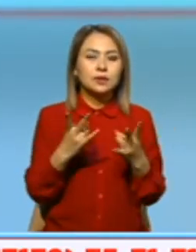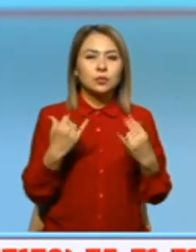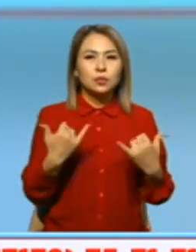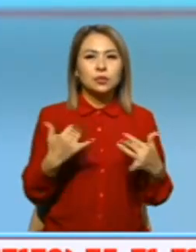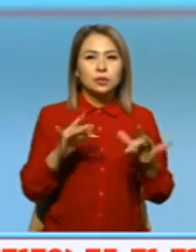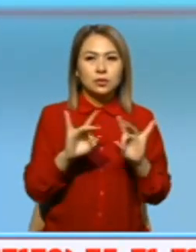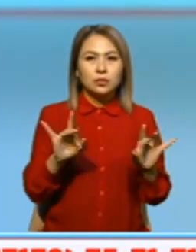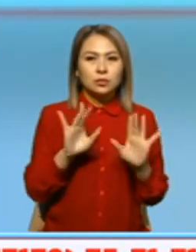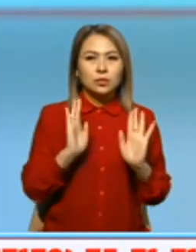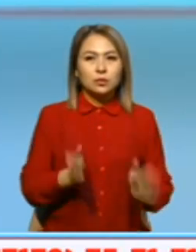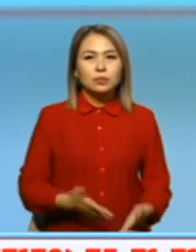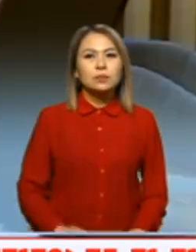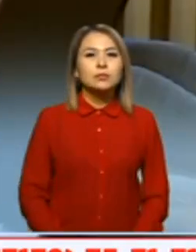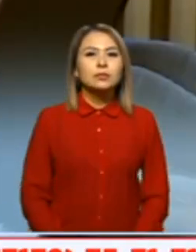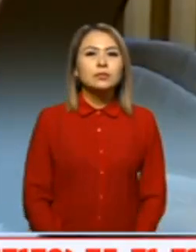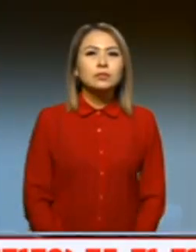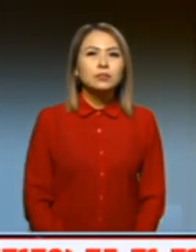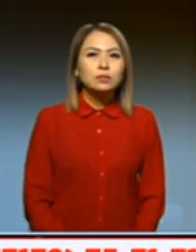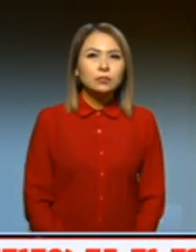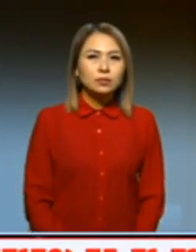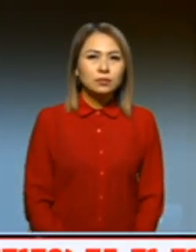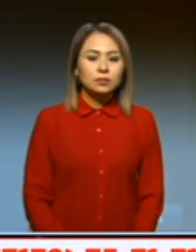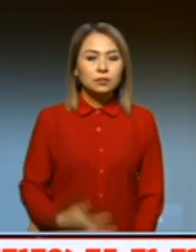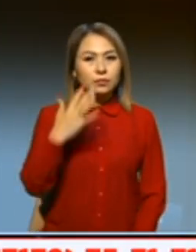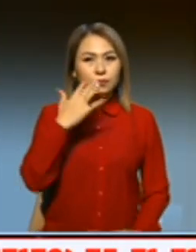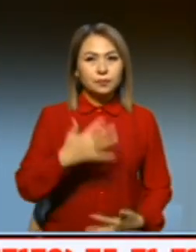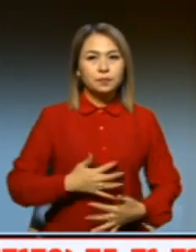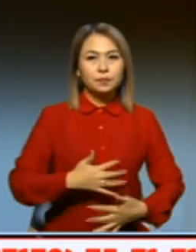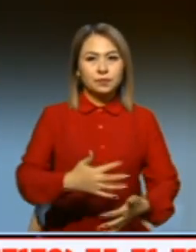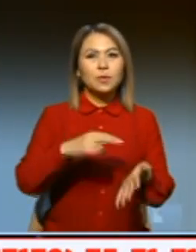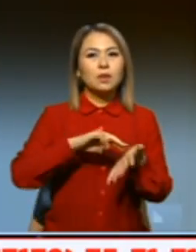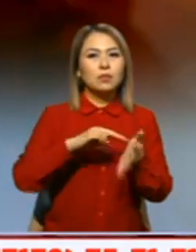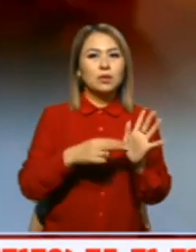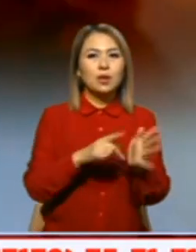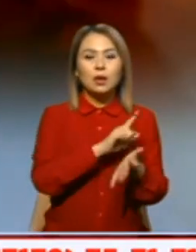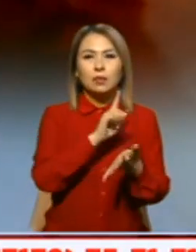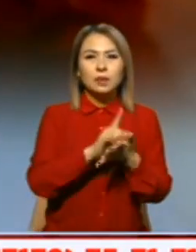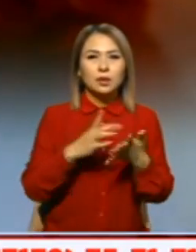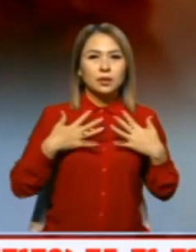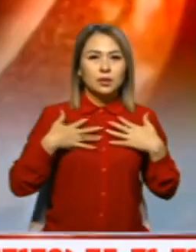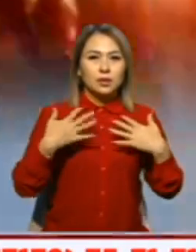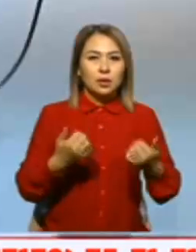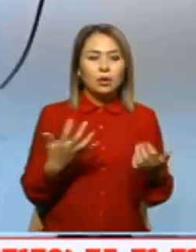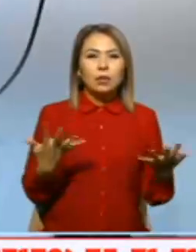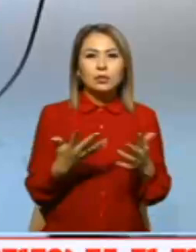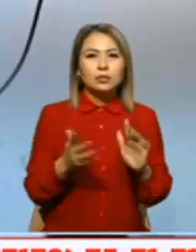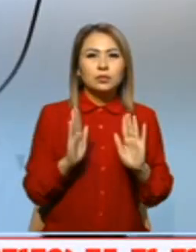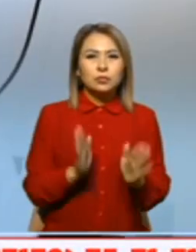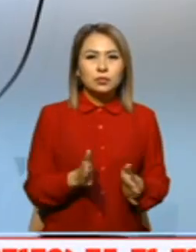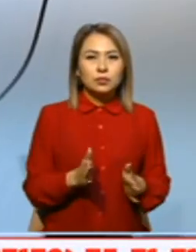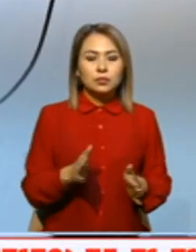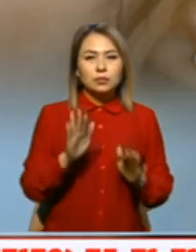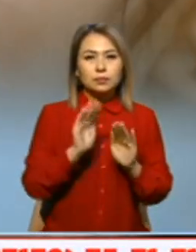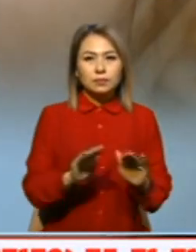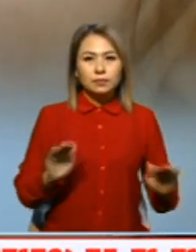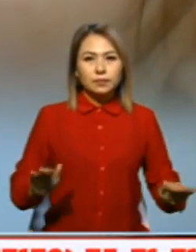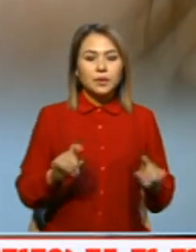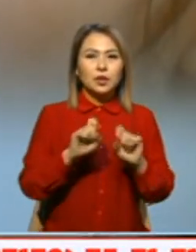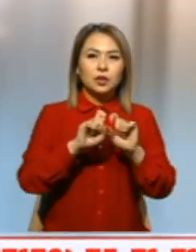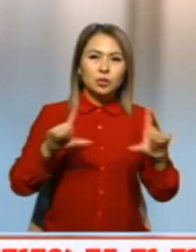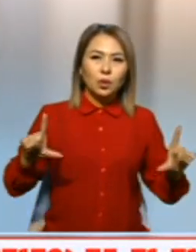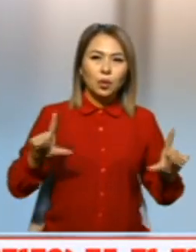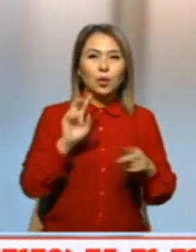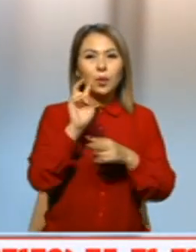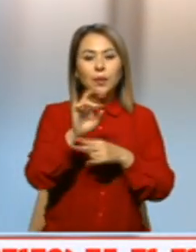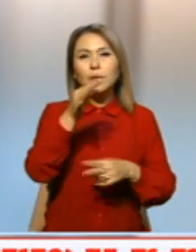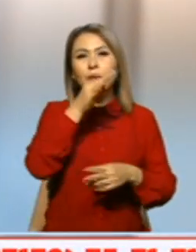айтамыз, алдымен аңдатпа. Жүктілікті жоспарлау бала денсаулығына қалай әсер етеді? Балабақша мен мектепке барар